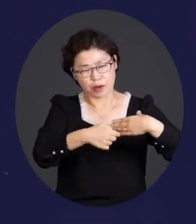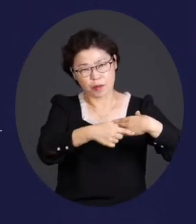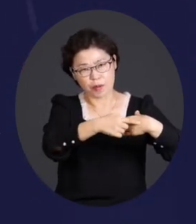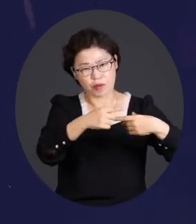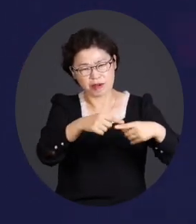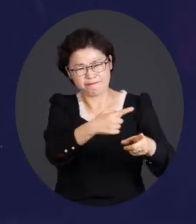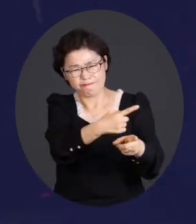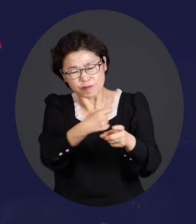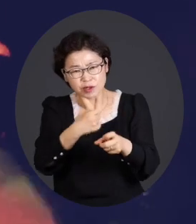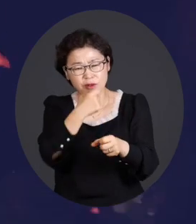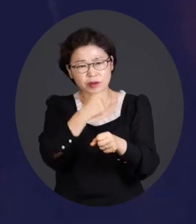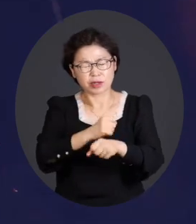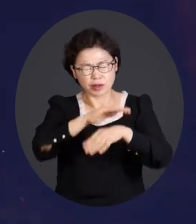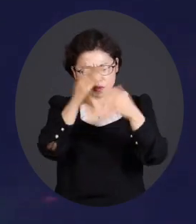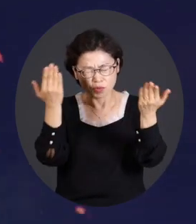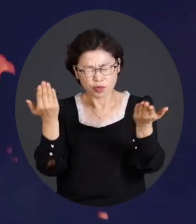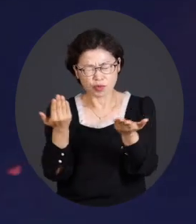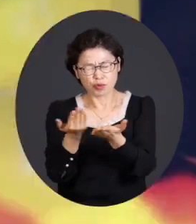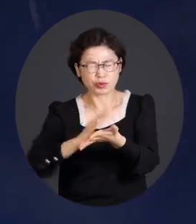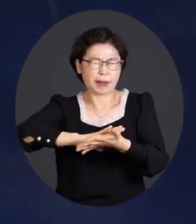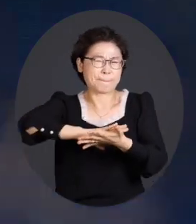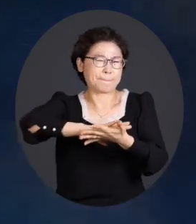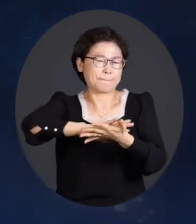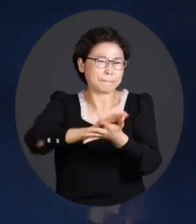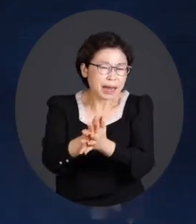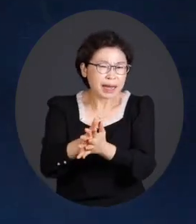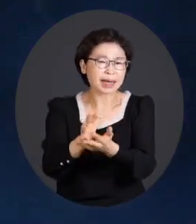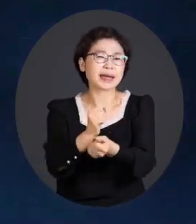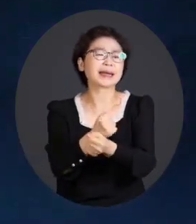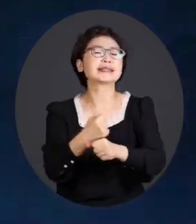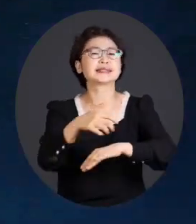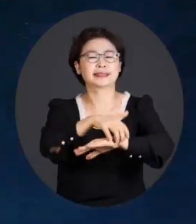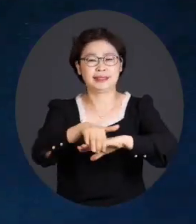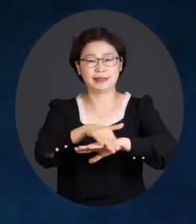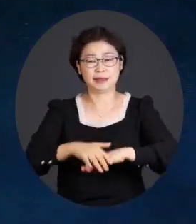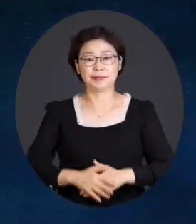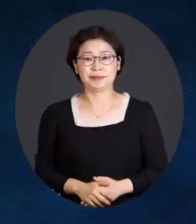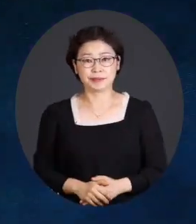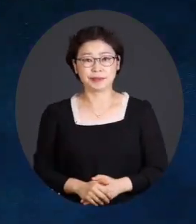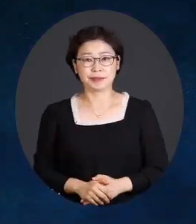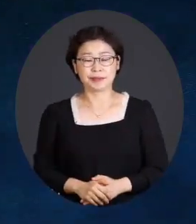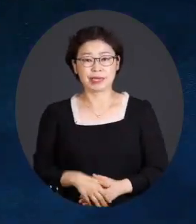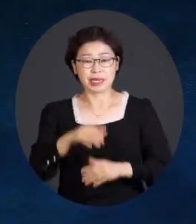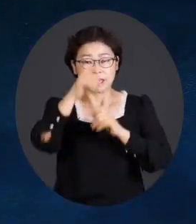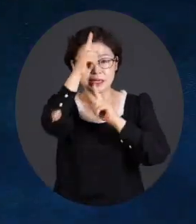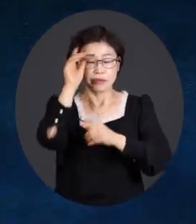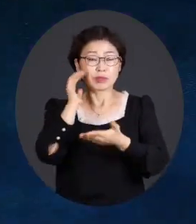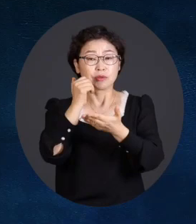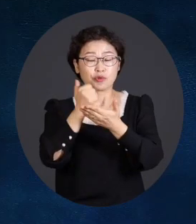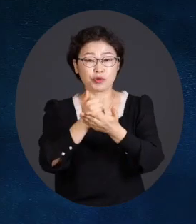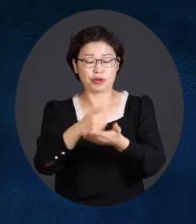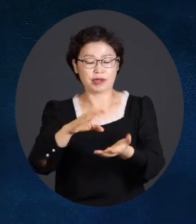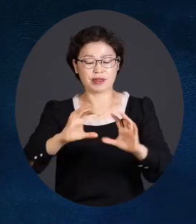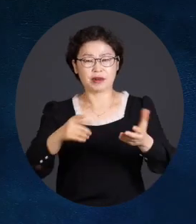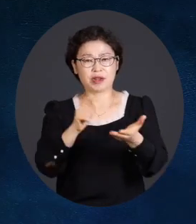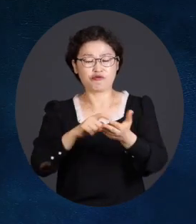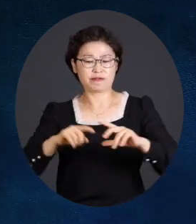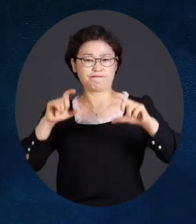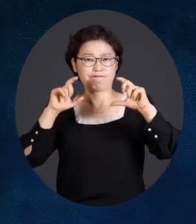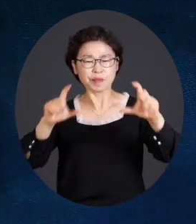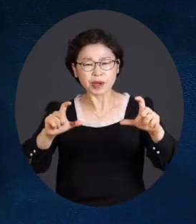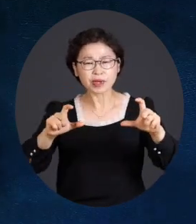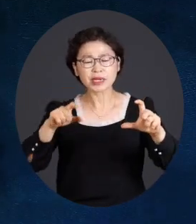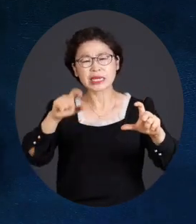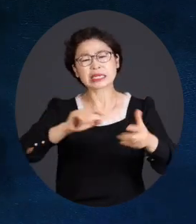말 그대로 모조리 쓸어버리는 작전이었는데요. 이승만 대통령의 계엄령이 이